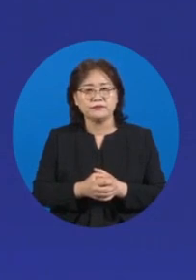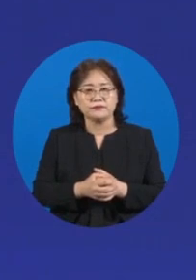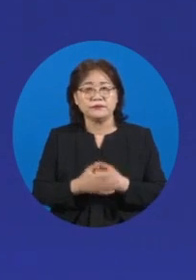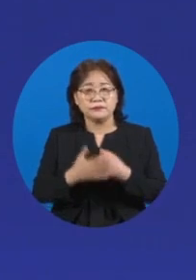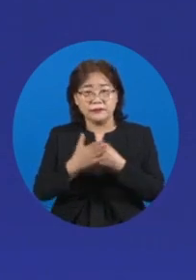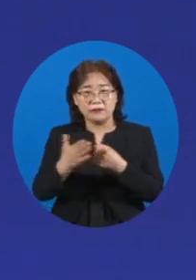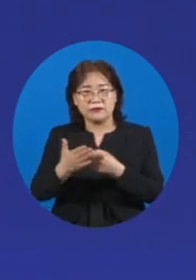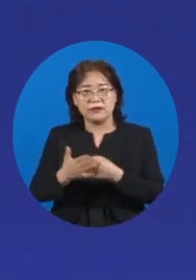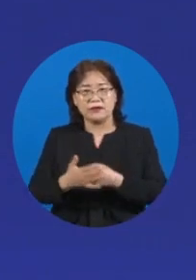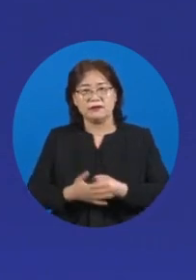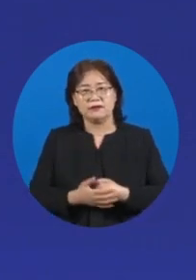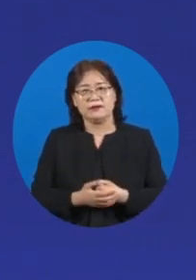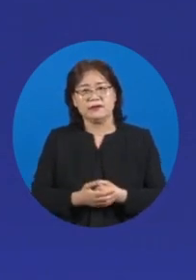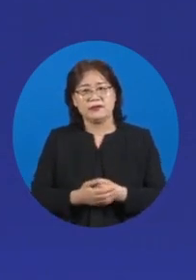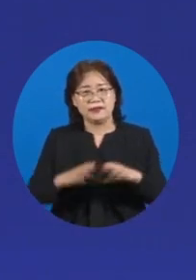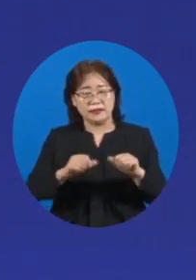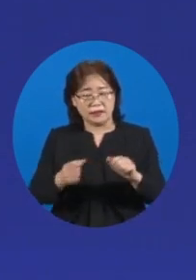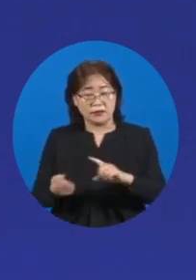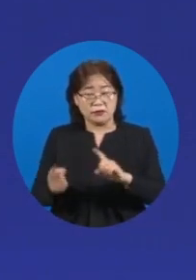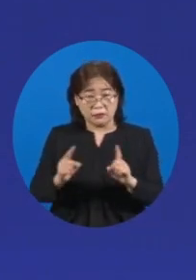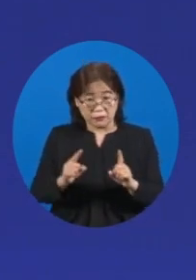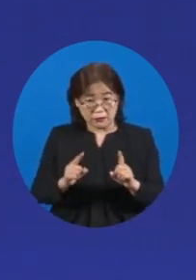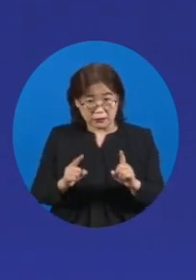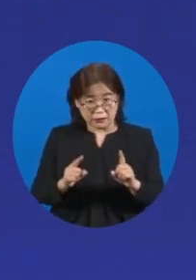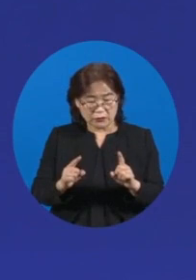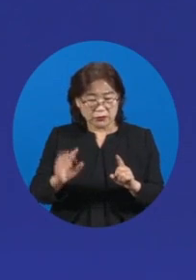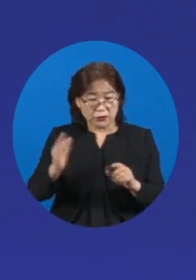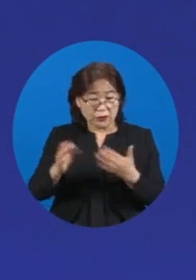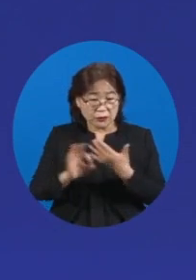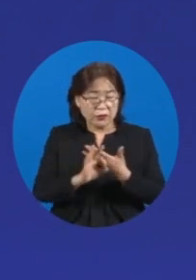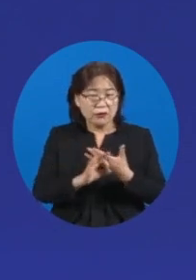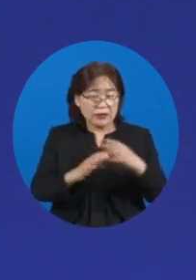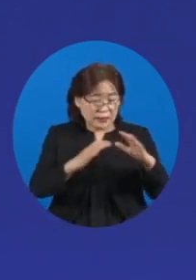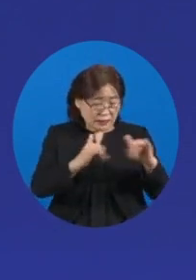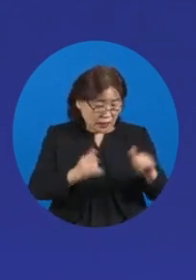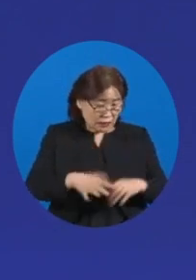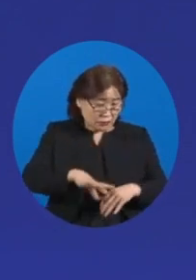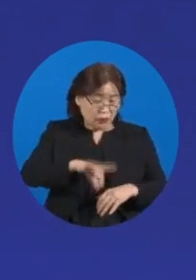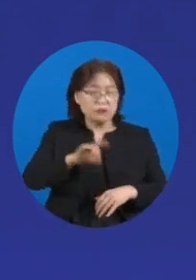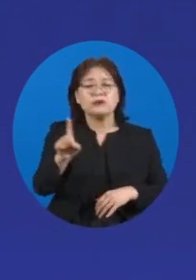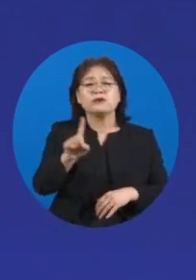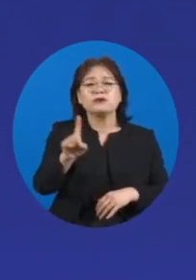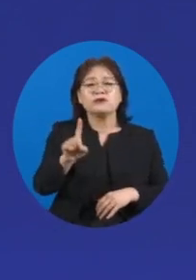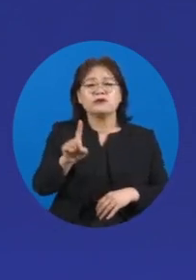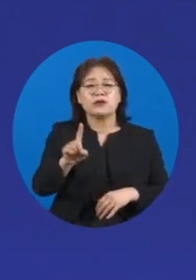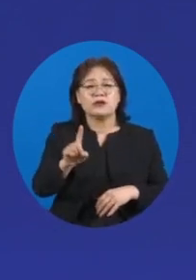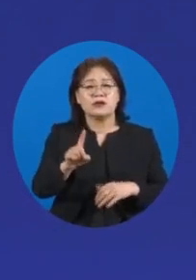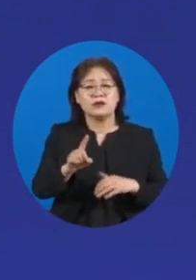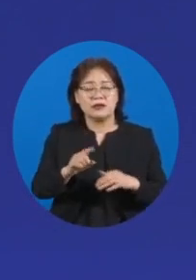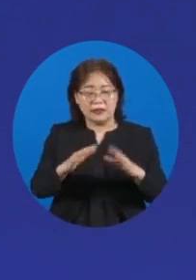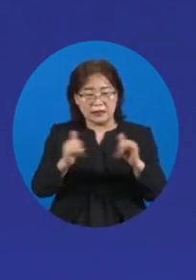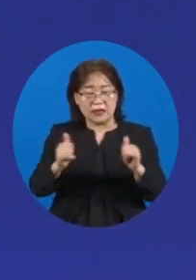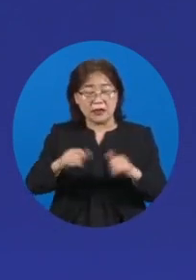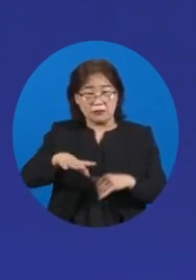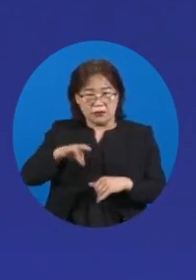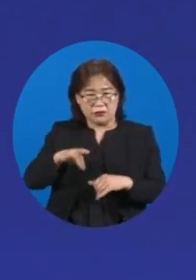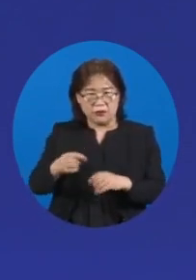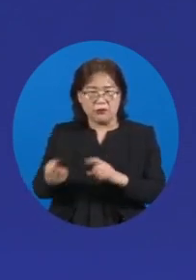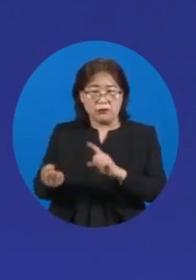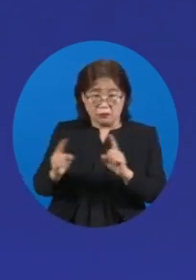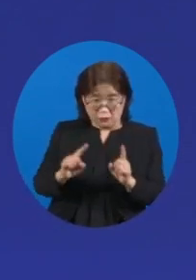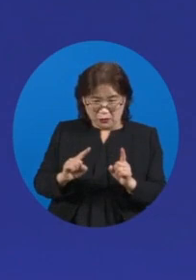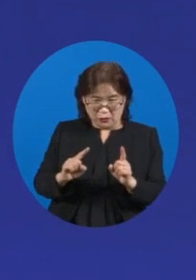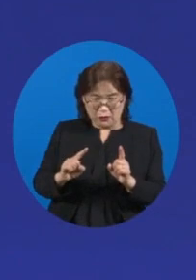그러므로 빵이 회복되려면 인간이 먼저 어떡해야 될까요 인간이 먼저 해보게